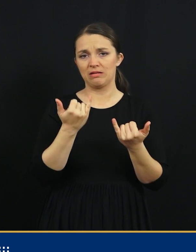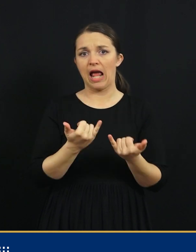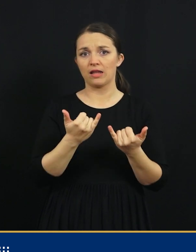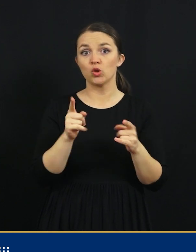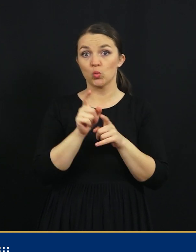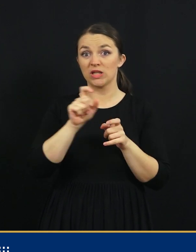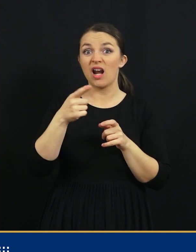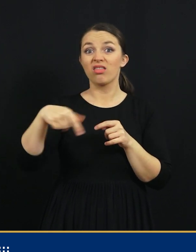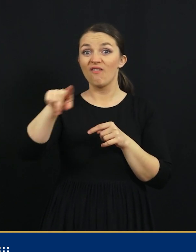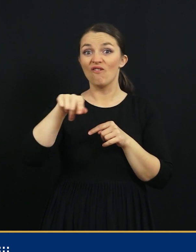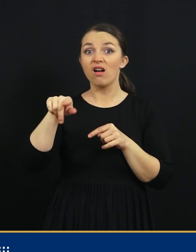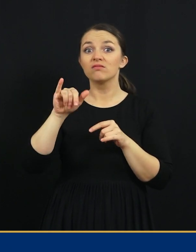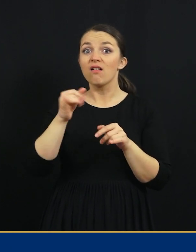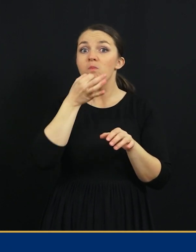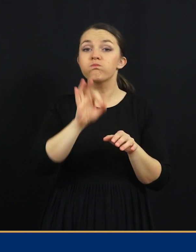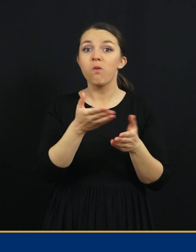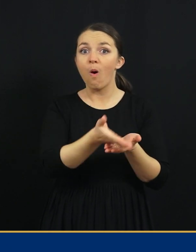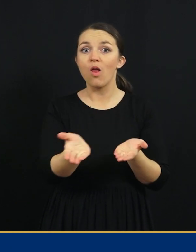zaradi vas boljši.